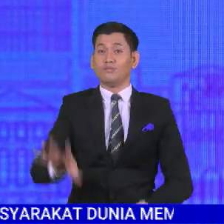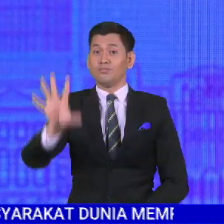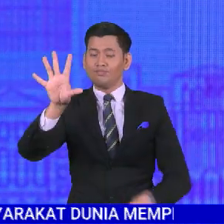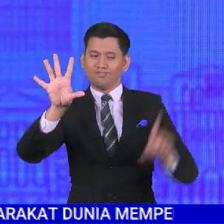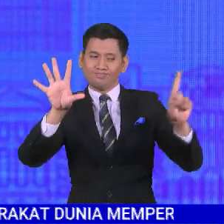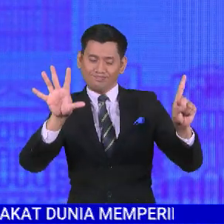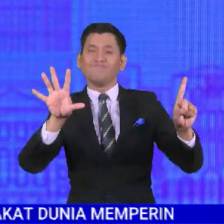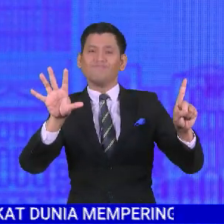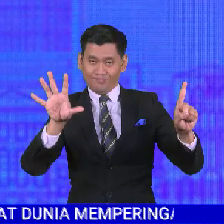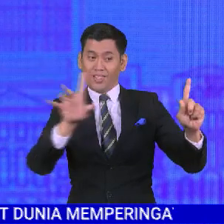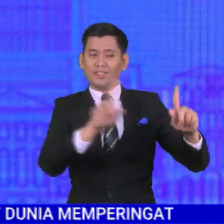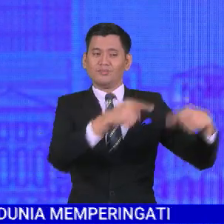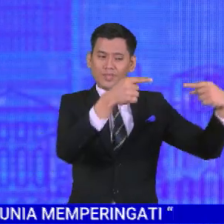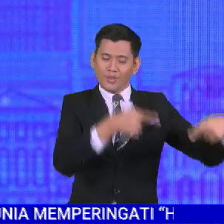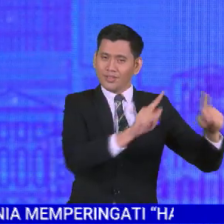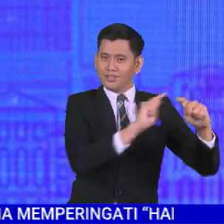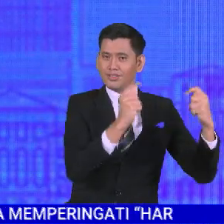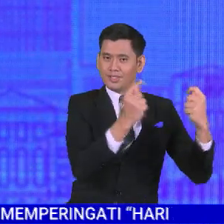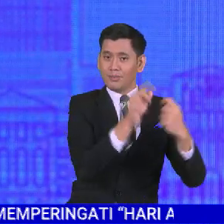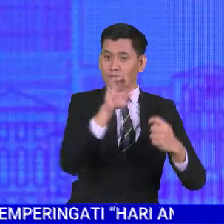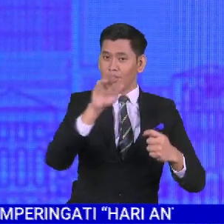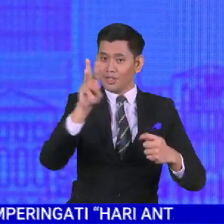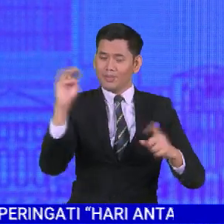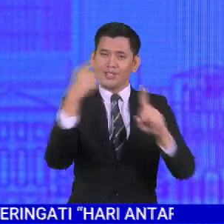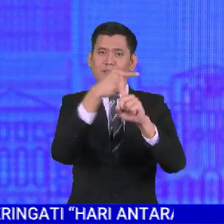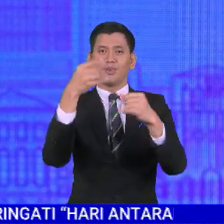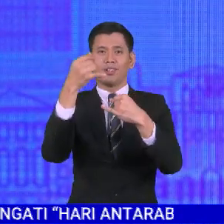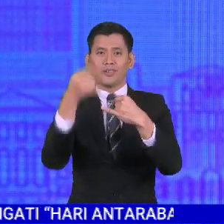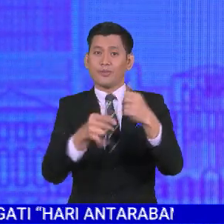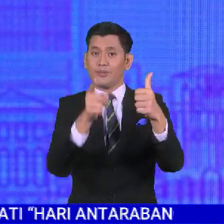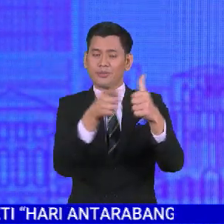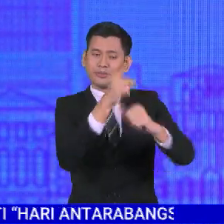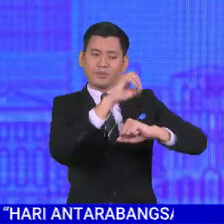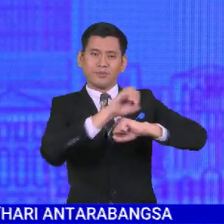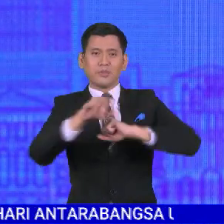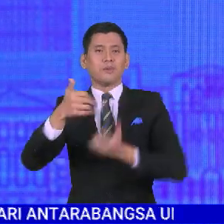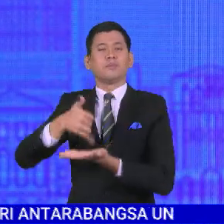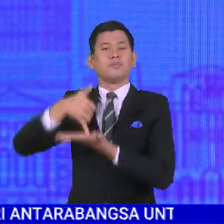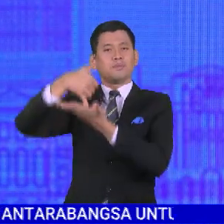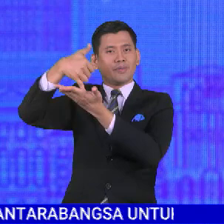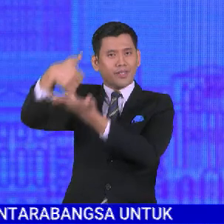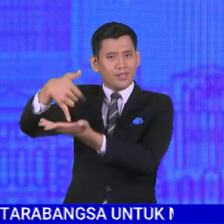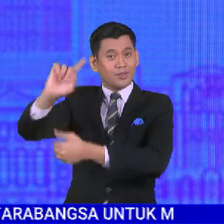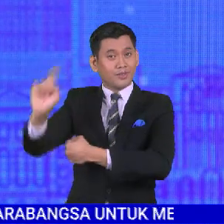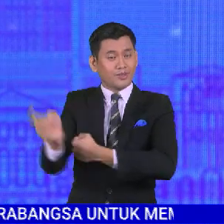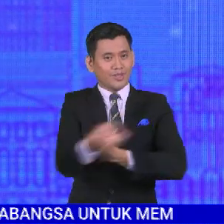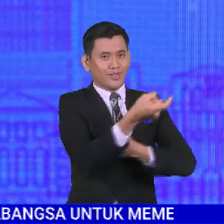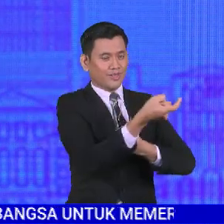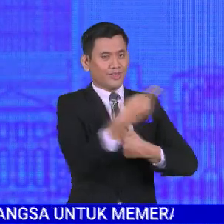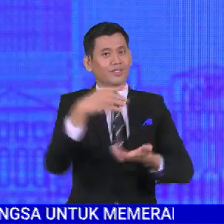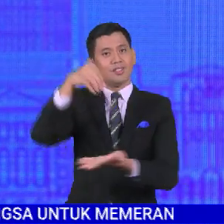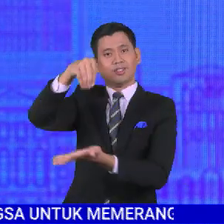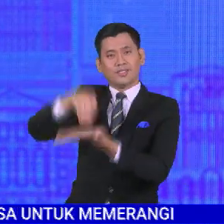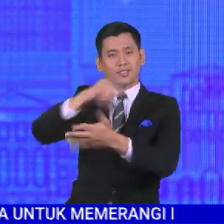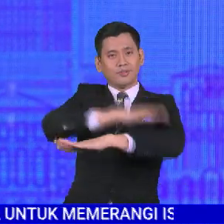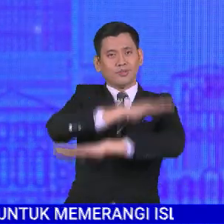atas UiTM HAKPT pada aksi separuh akhir pertama kempen piala tersebut di Stadium Hoki Nasional Bukit Jalil